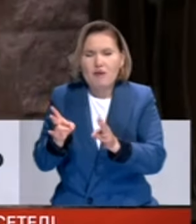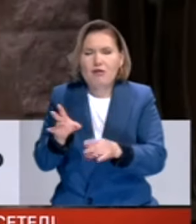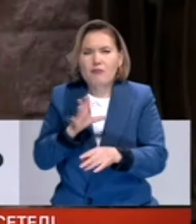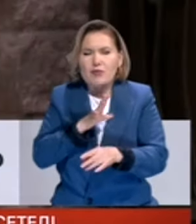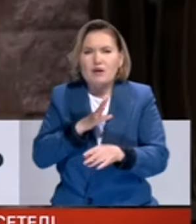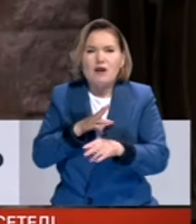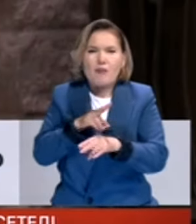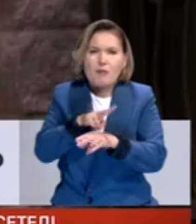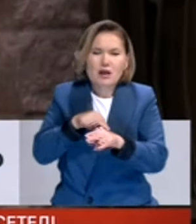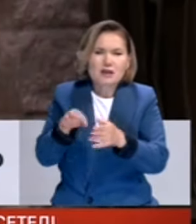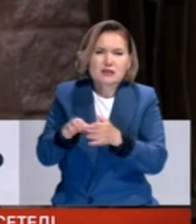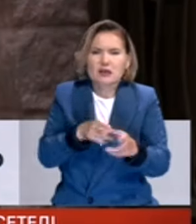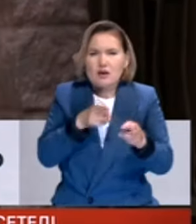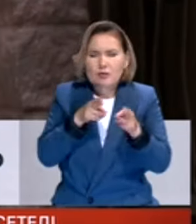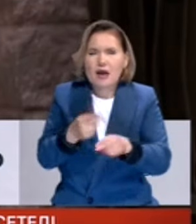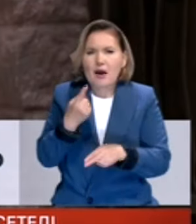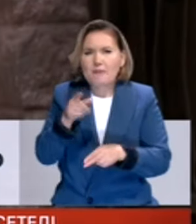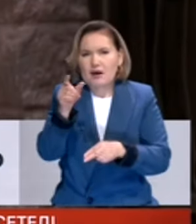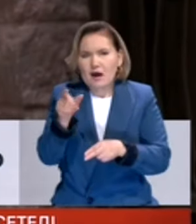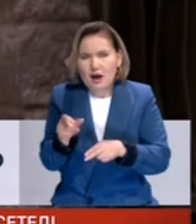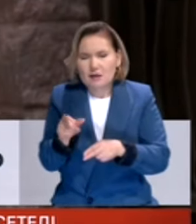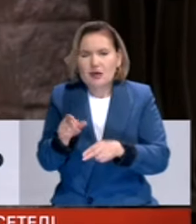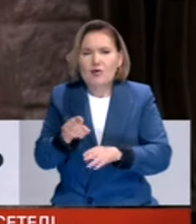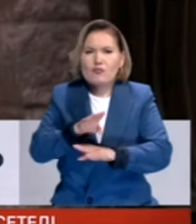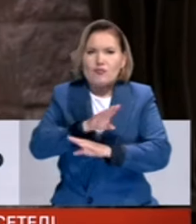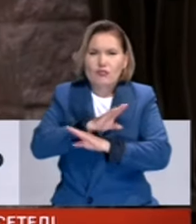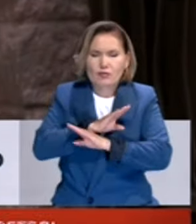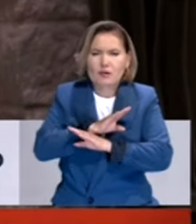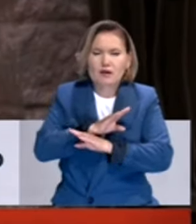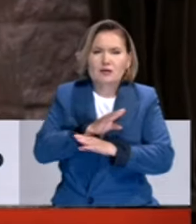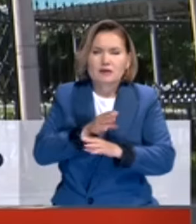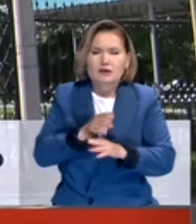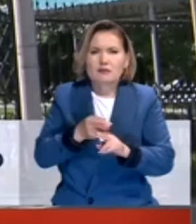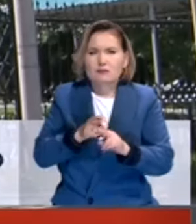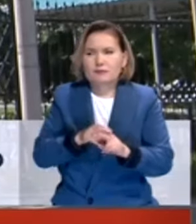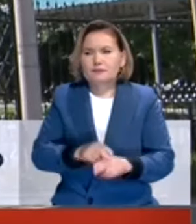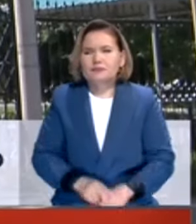автобус тұрған. Жерде жатқан бір адам болған, қалғандары сау болған.